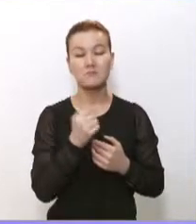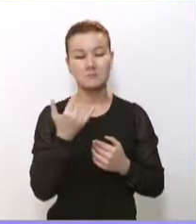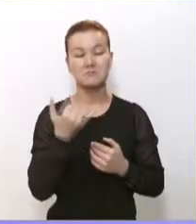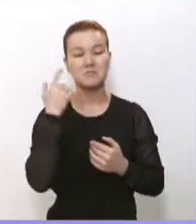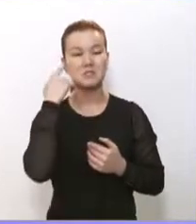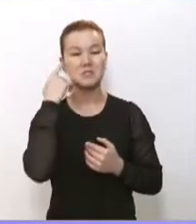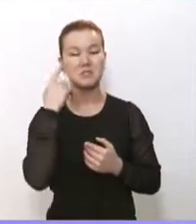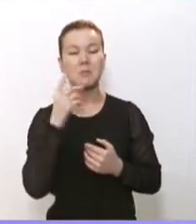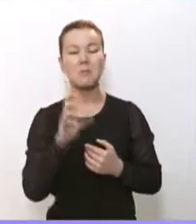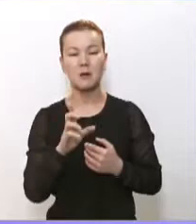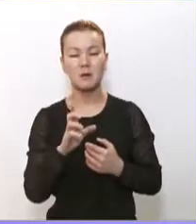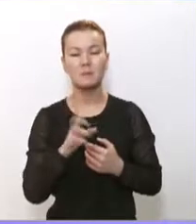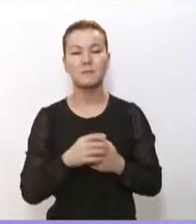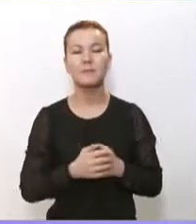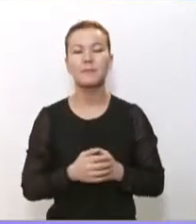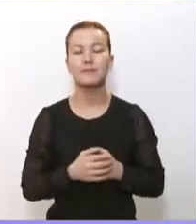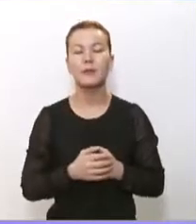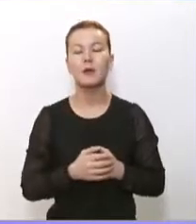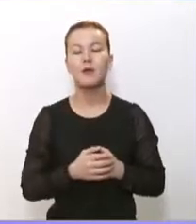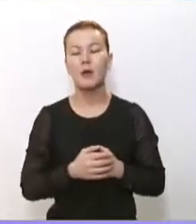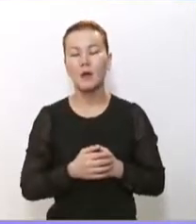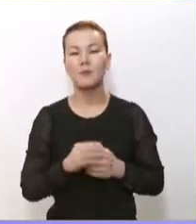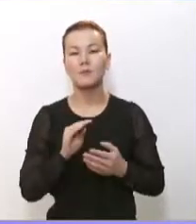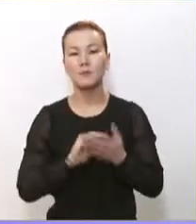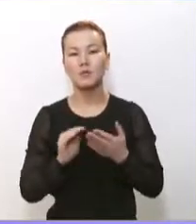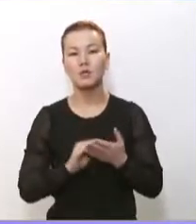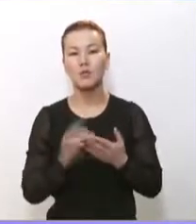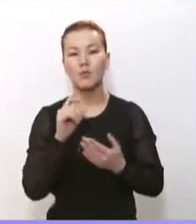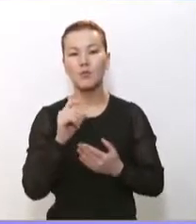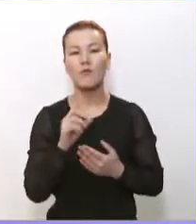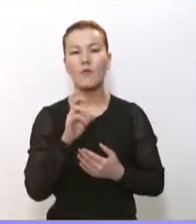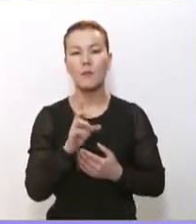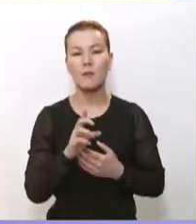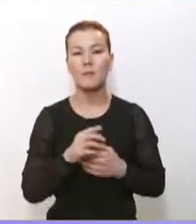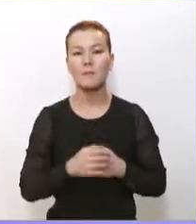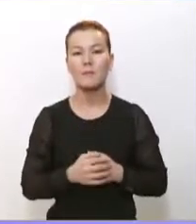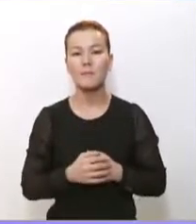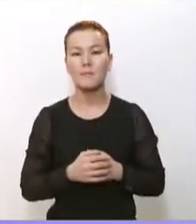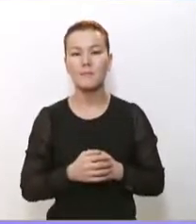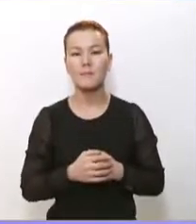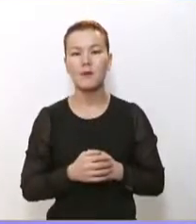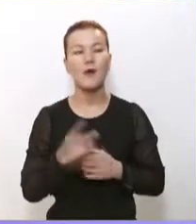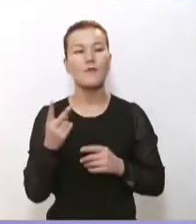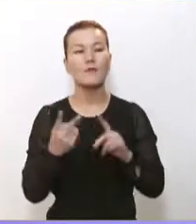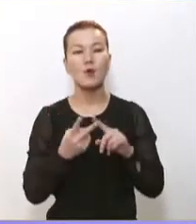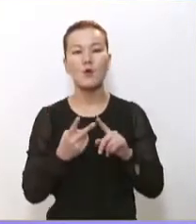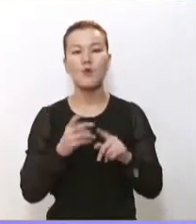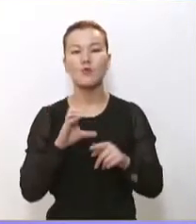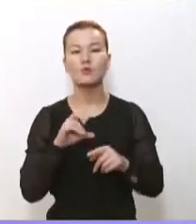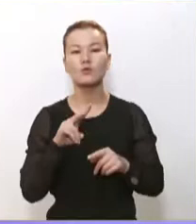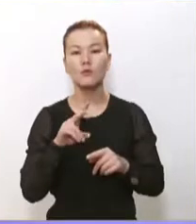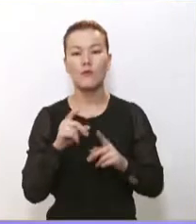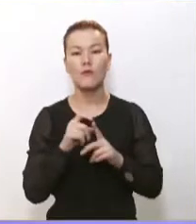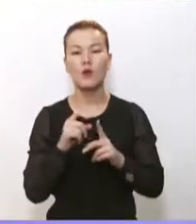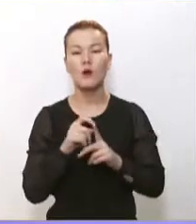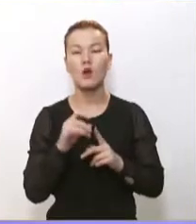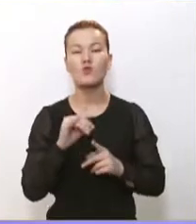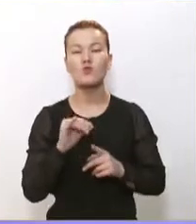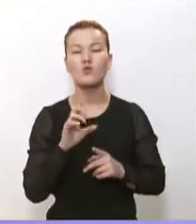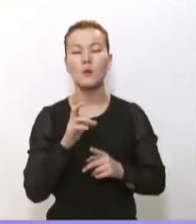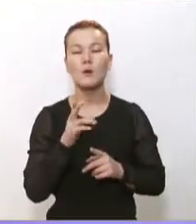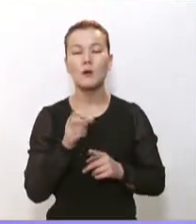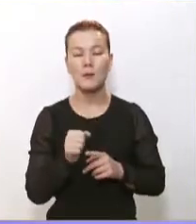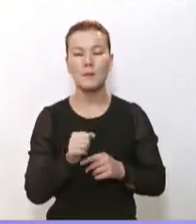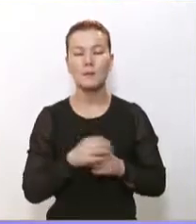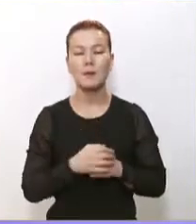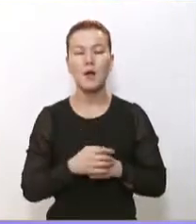слышим звук «б». Значит, пишем букву «б». Второе слово «юбка».